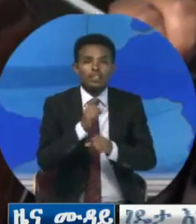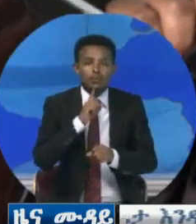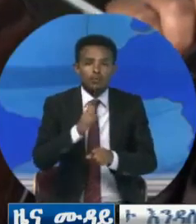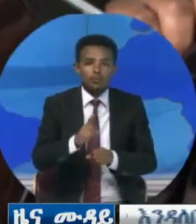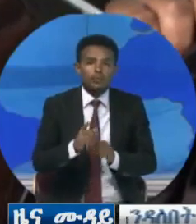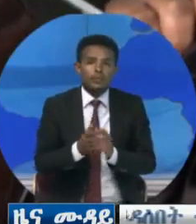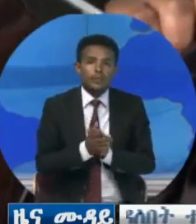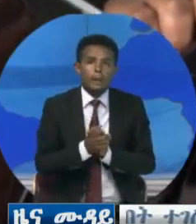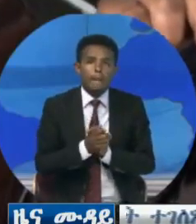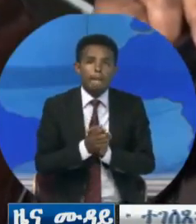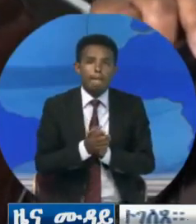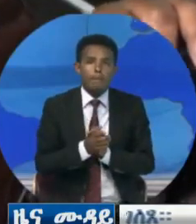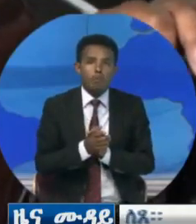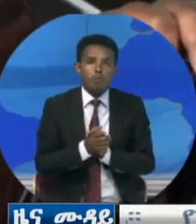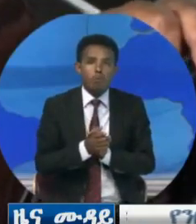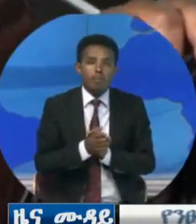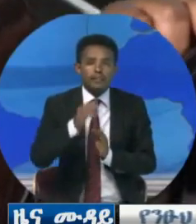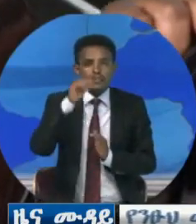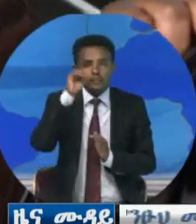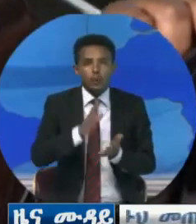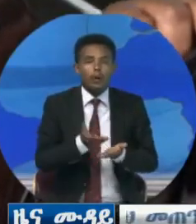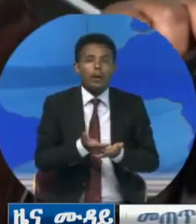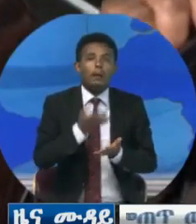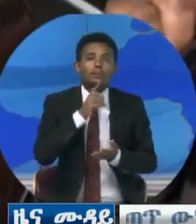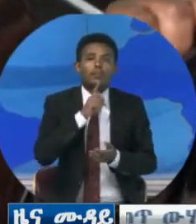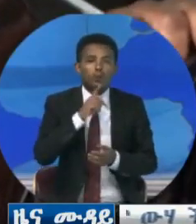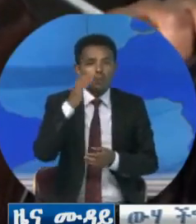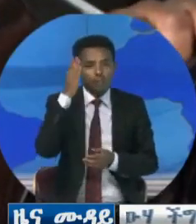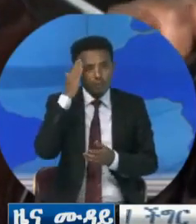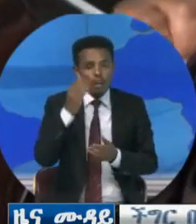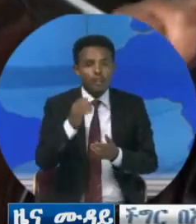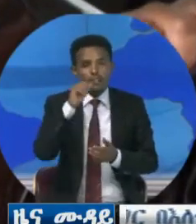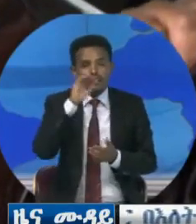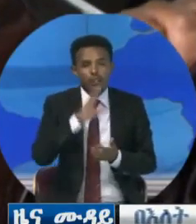ንሳ፣ ሰው ሀብት ነው፣ ላወቀበት ሰው